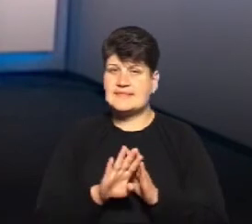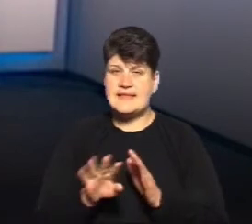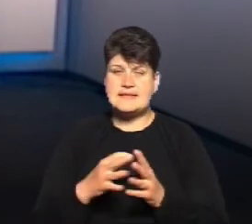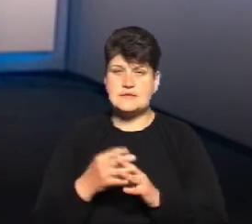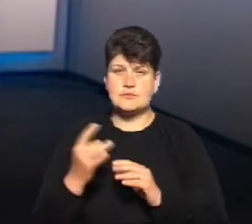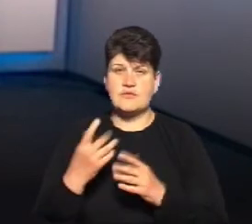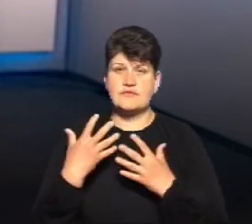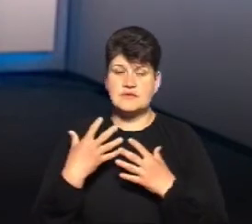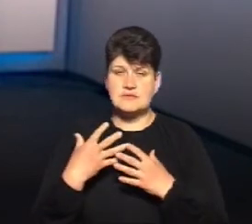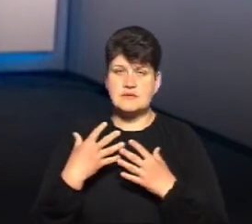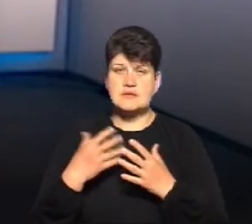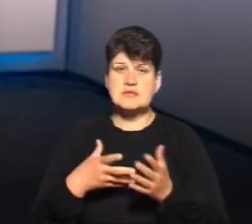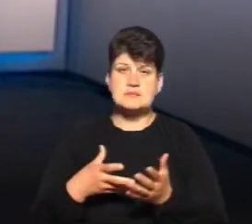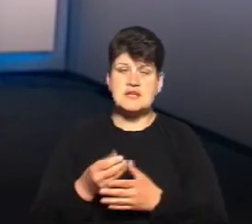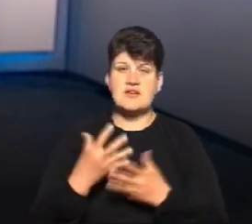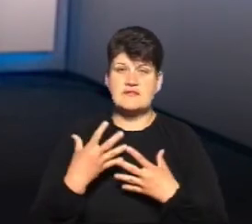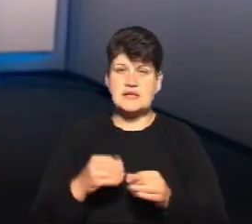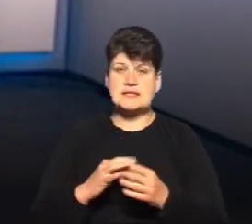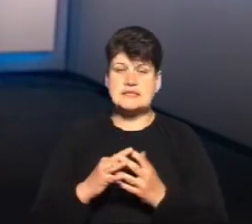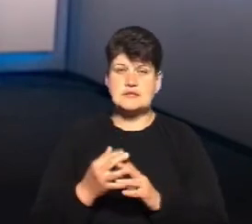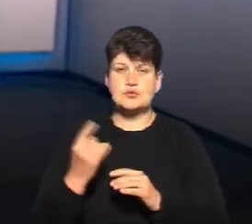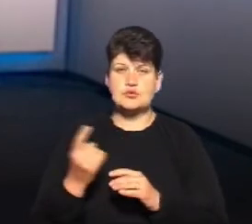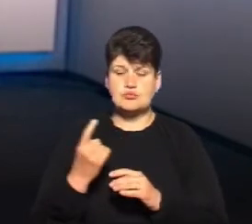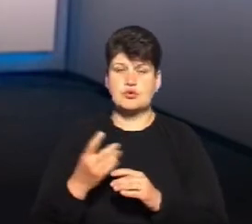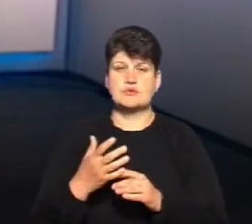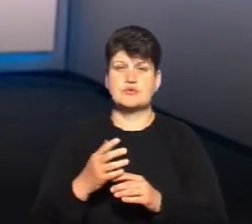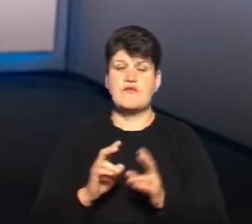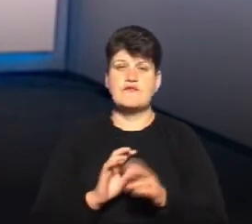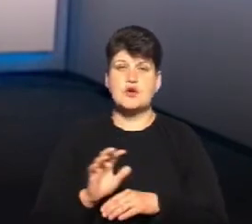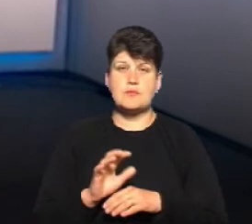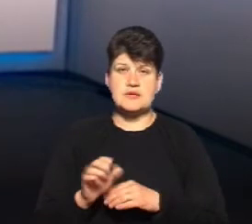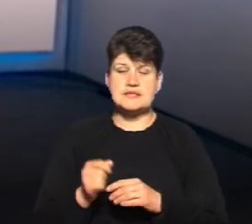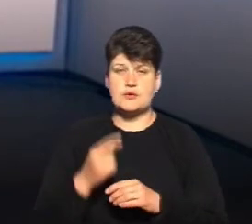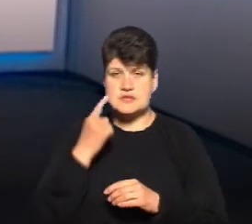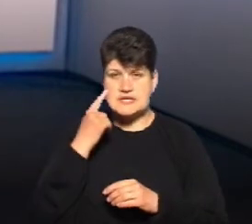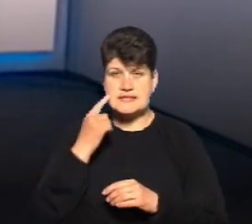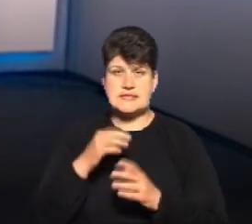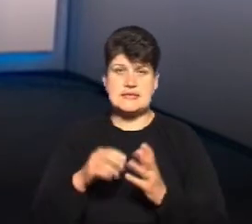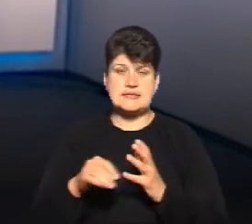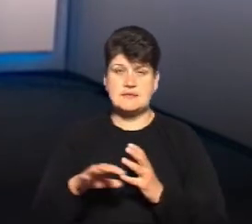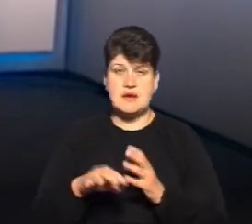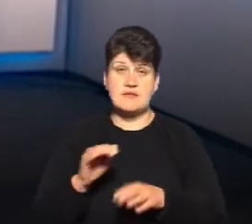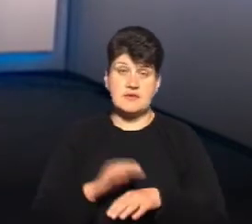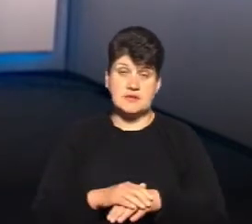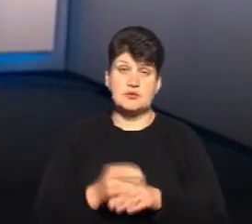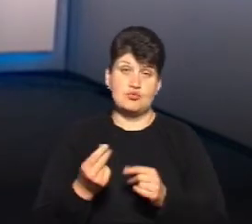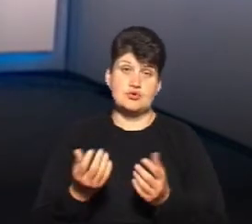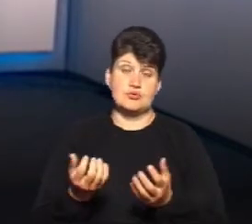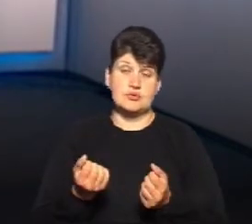сільськогосподарського виробництва. Також там є такий розрахунок втрат, робиться, оцінюється ця земельна ділянка, і фактично кошти також знаходять в бюджет сільської